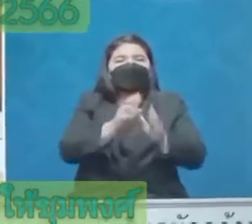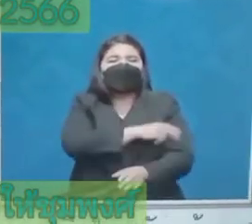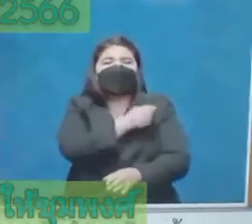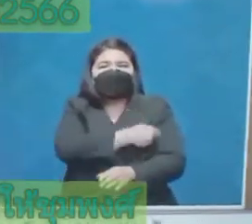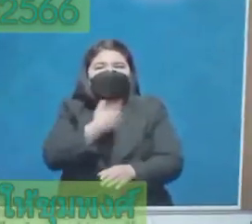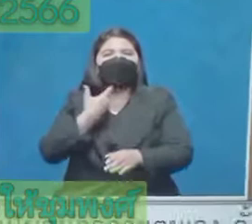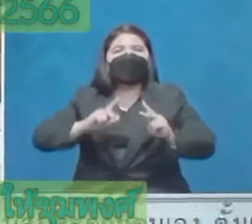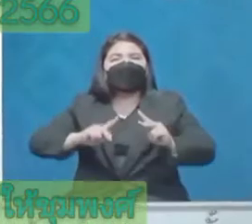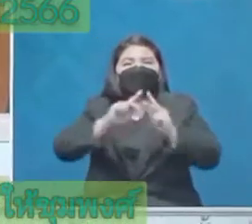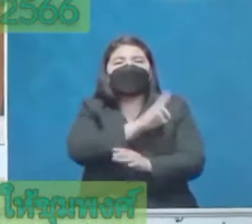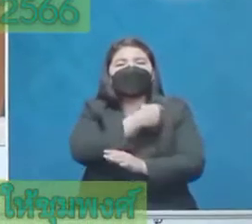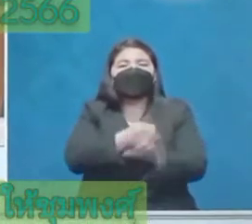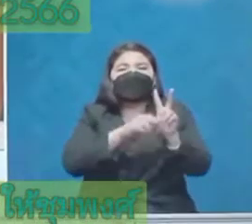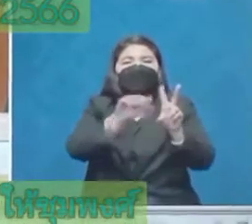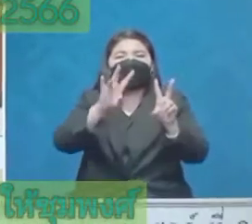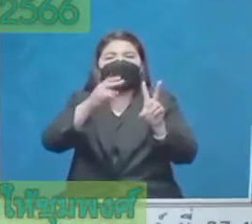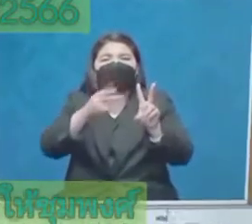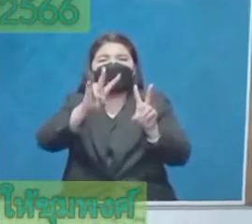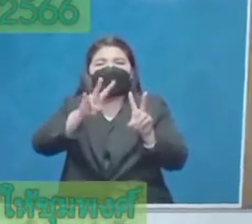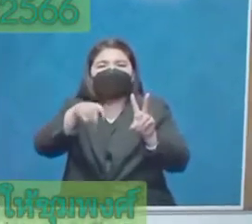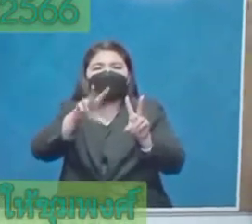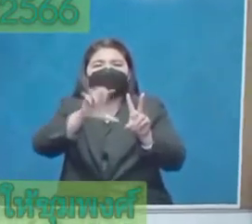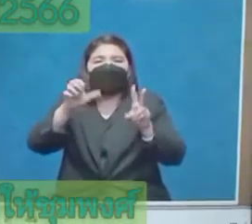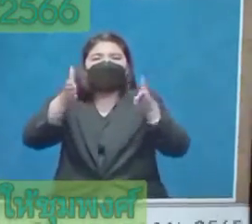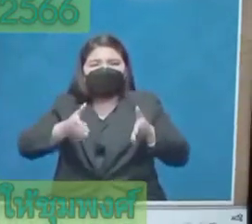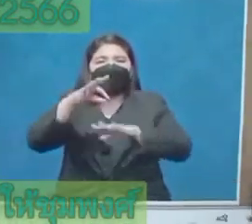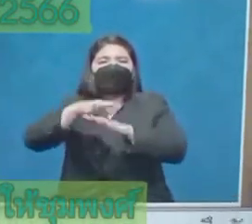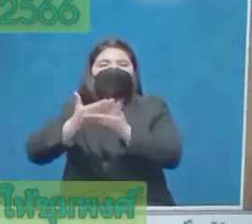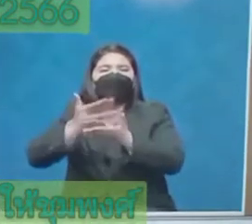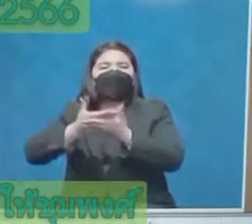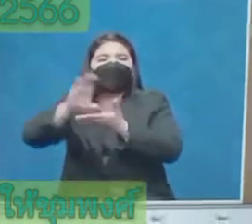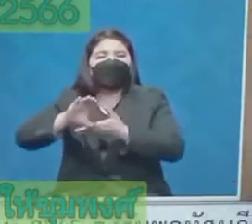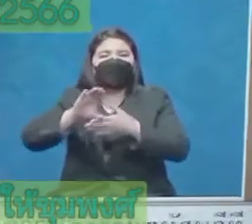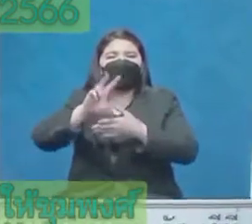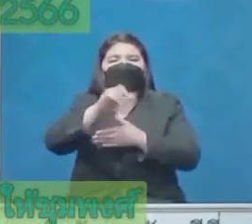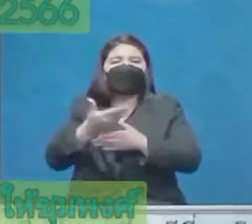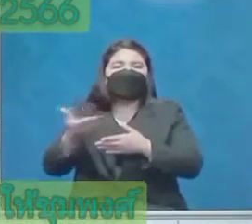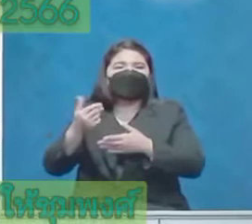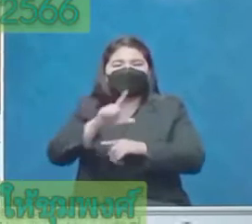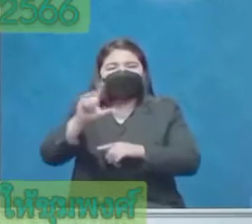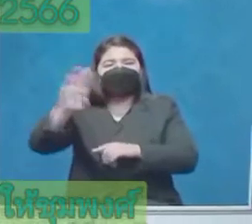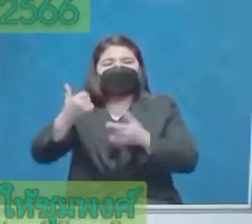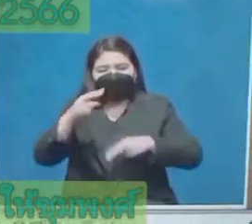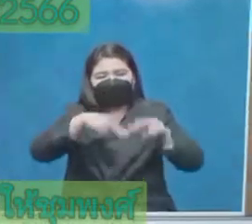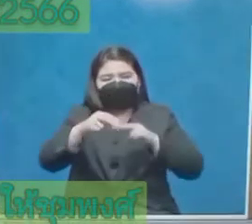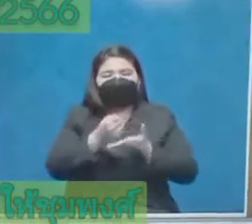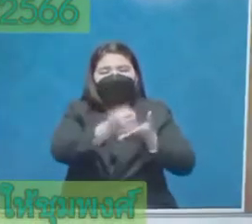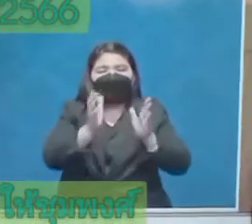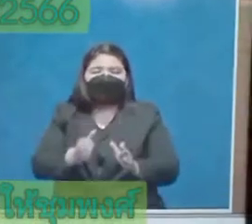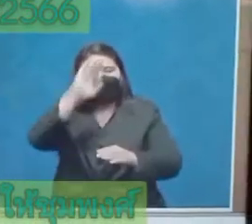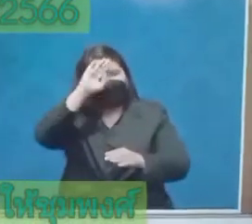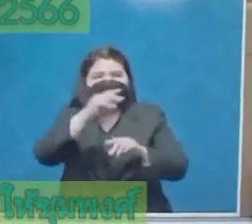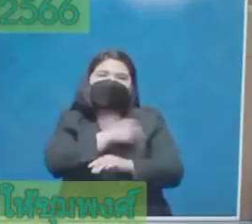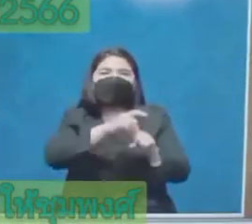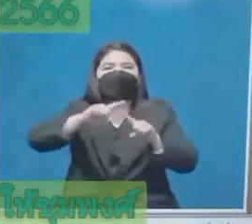พทย์ของกระทรวงสาธารณสุขที่มีจำนวน277,300 บาทงบประมาณ1,178,800 ล้านบาทเพื่อนำมาใช้ในการดูแลและบริการประชาชนที่เจ็บป่วยหรือบริการด้านส